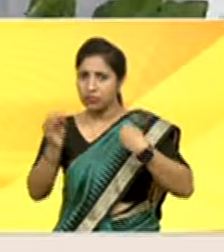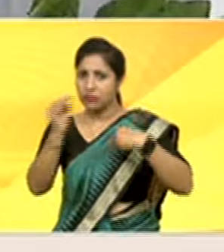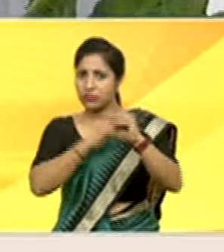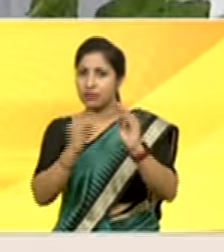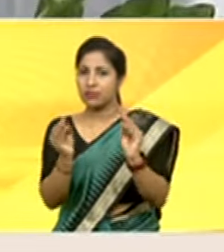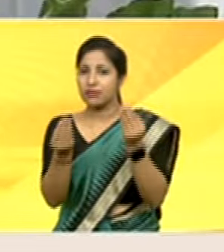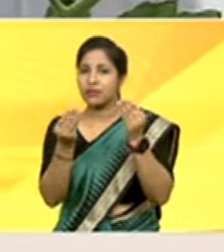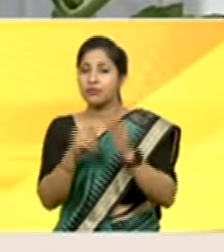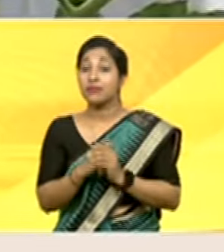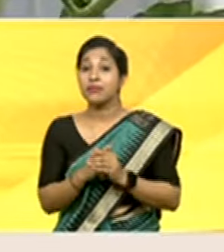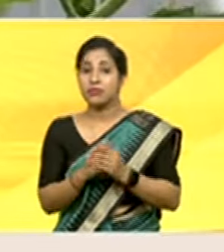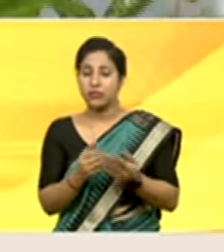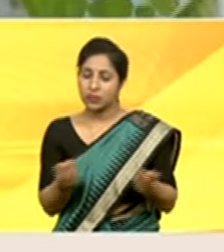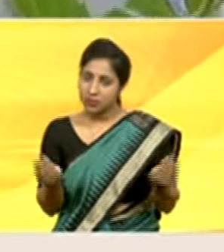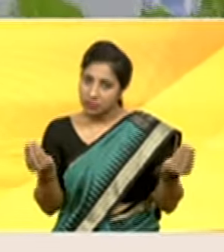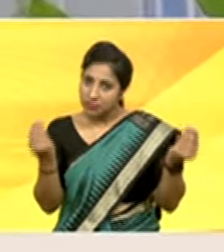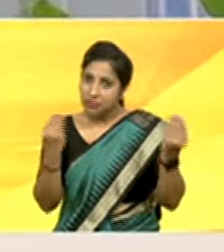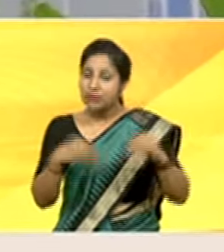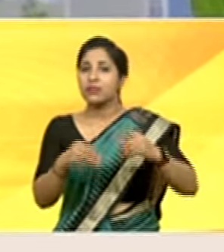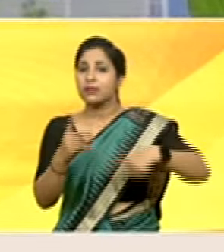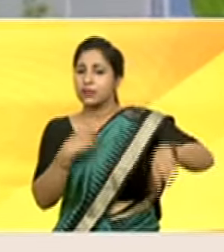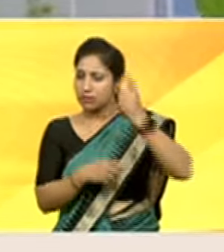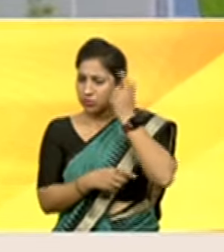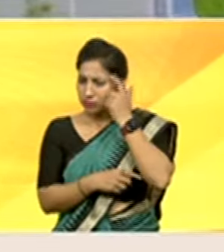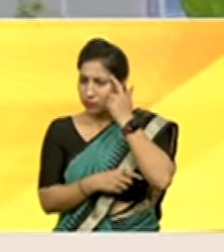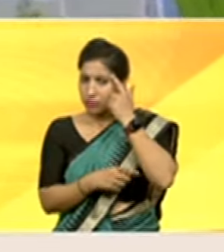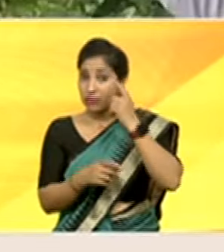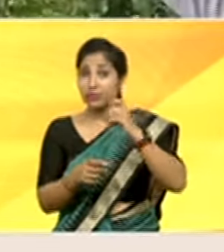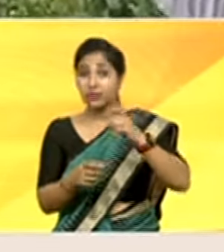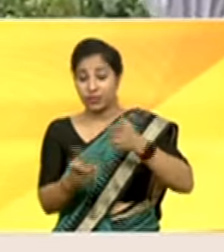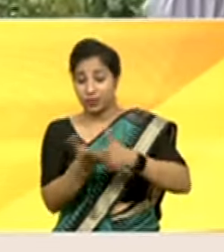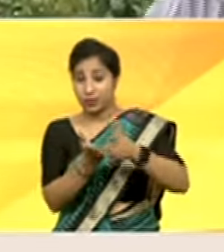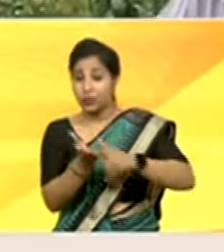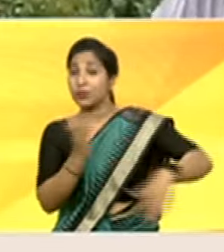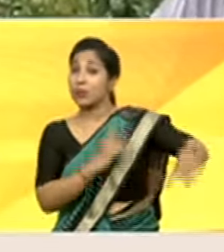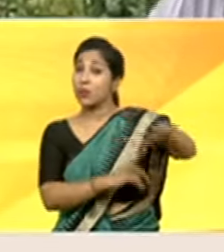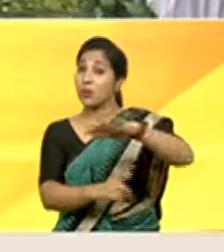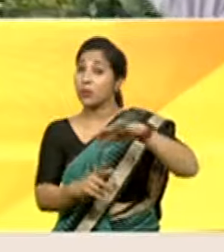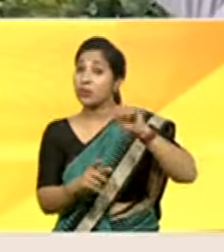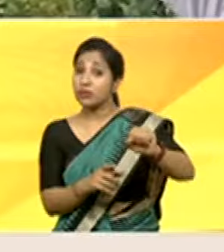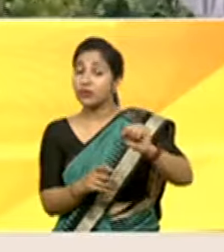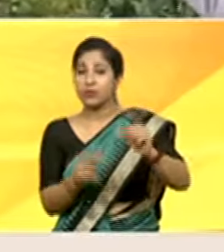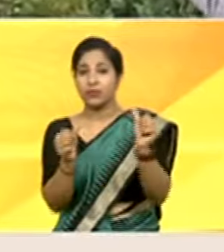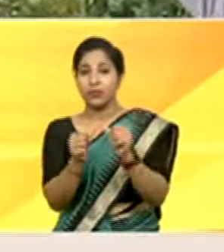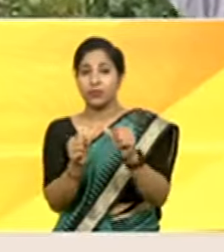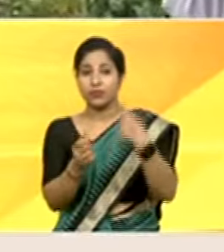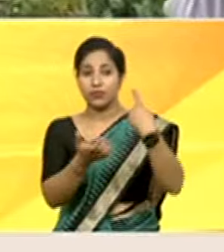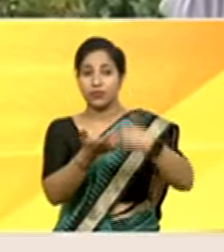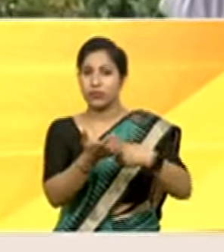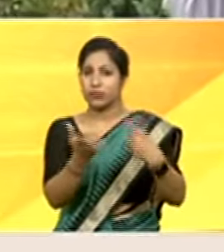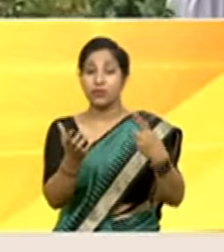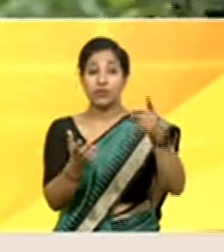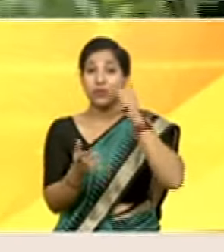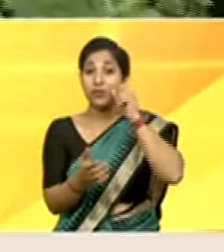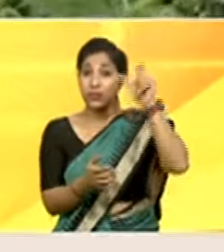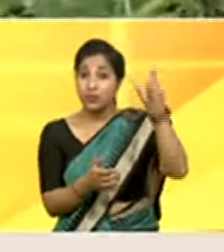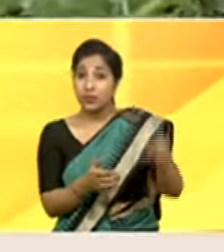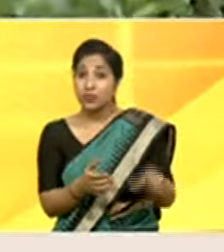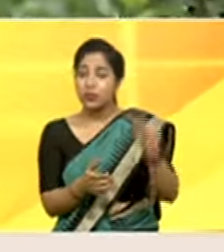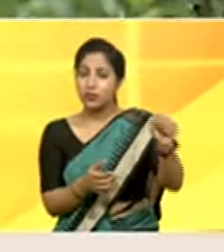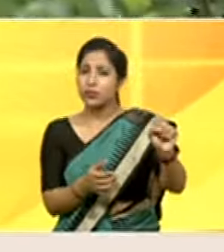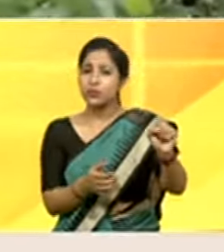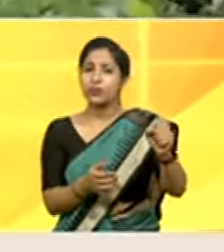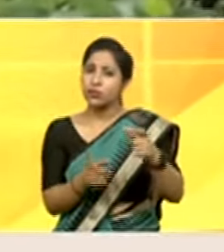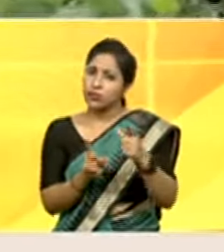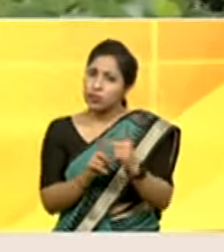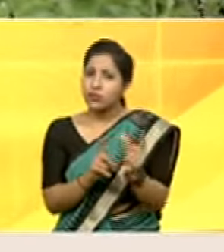जाए। बत फिर क्या था। चकुरा गाउं के अब्दुल राशिद मिर जी इसके लिए